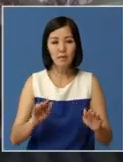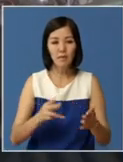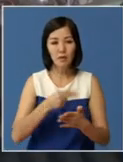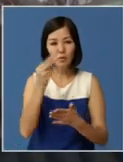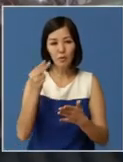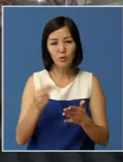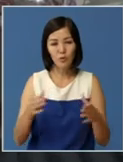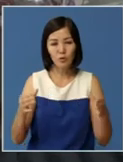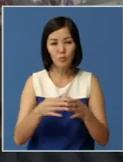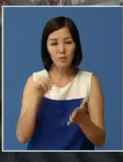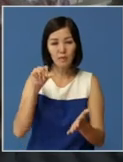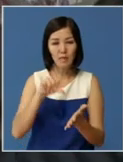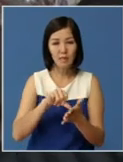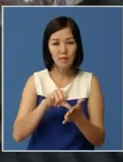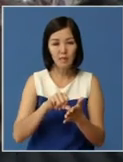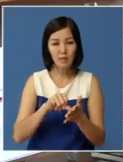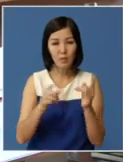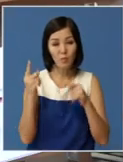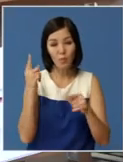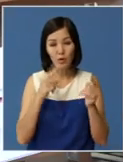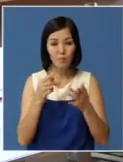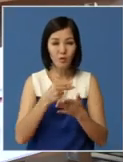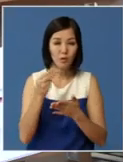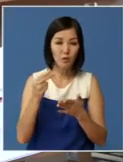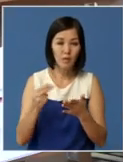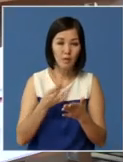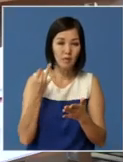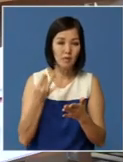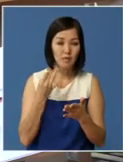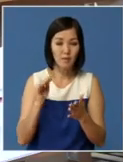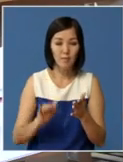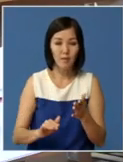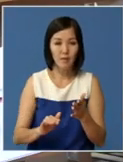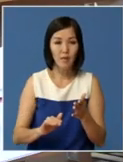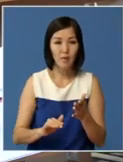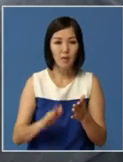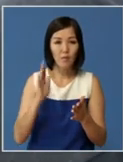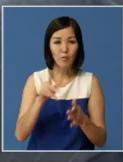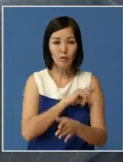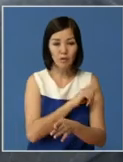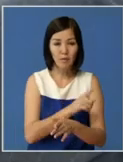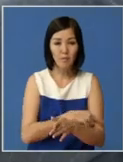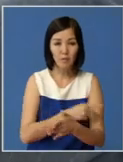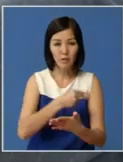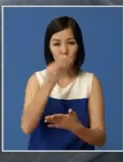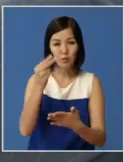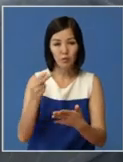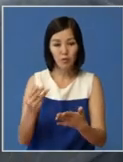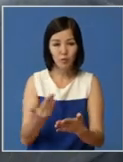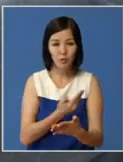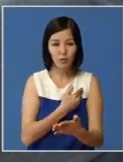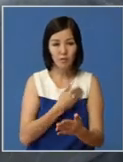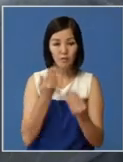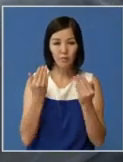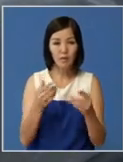келеді. Бірнеше туындының авторы. Бала кезінен бейнелеу өнеріне қызыққан ол, болашақта мықты қылқалам шебері болғысы келеді. Бүгінде